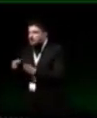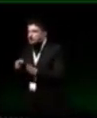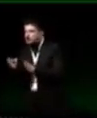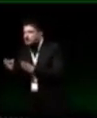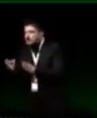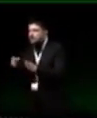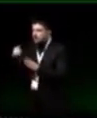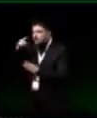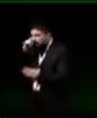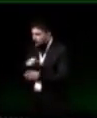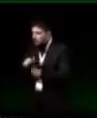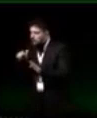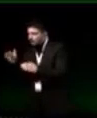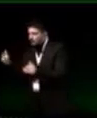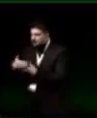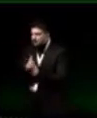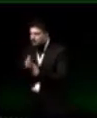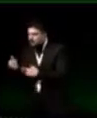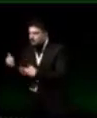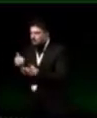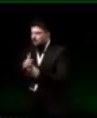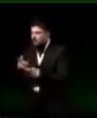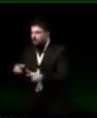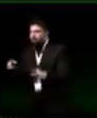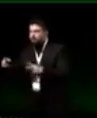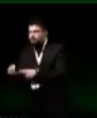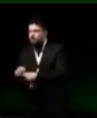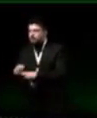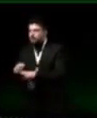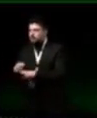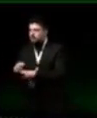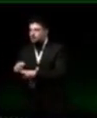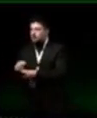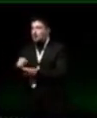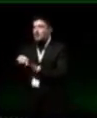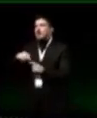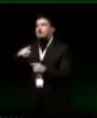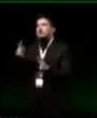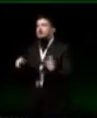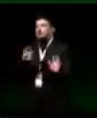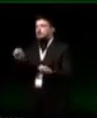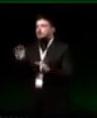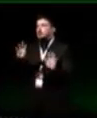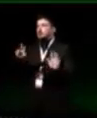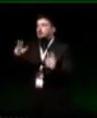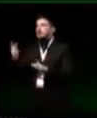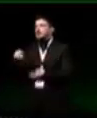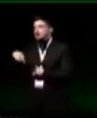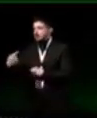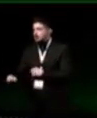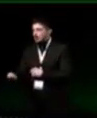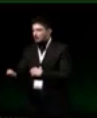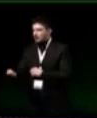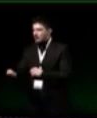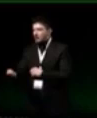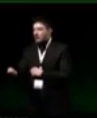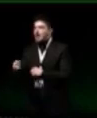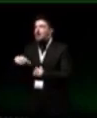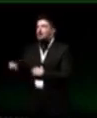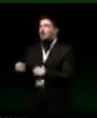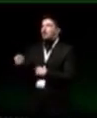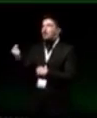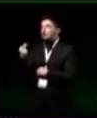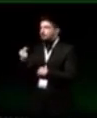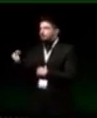incespicato, che quel percorso si è interrotto. Dopo il 1989 e dopo la moneta unica,